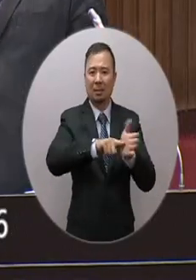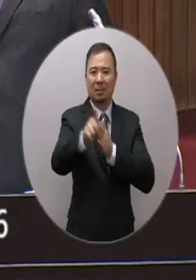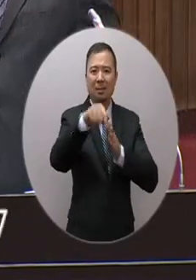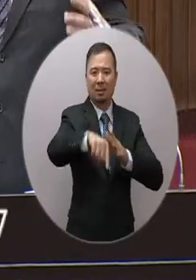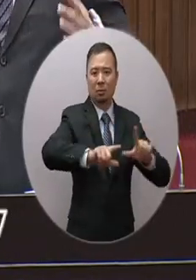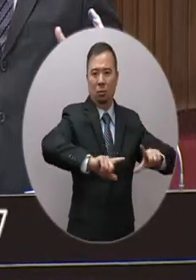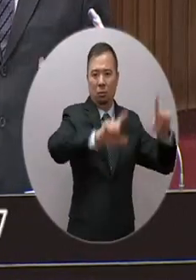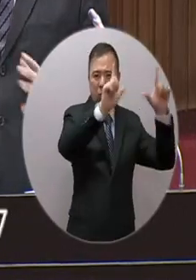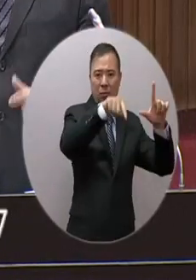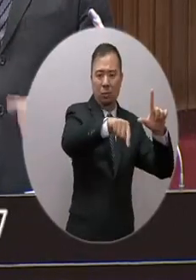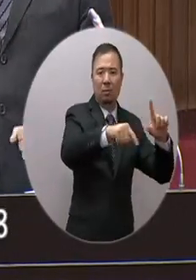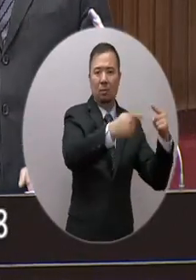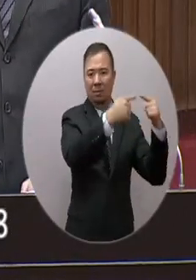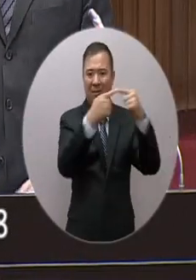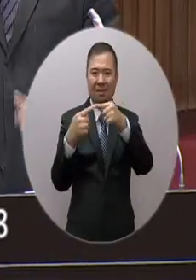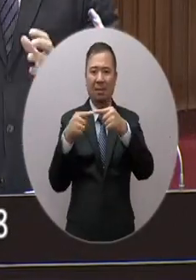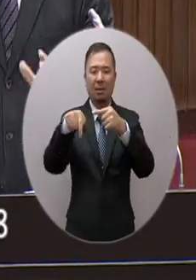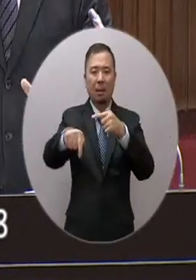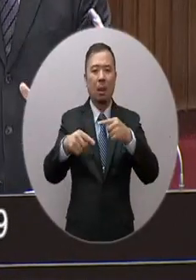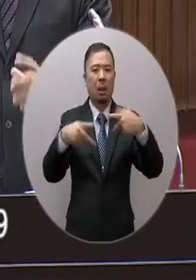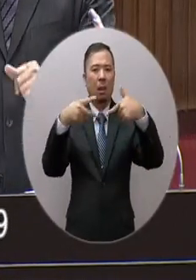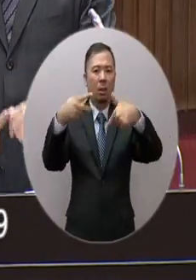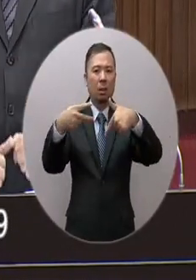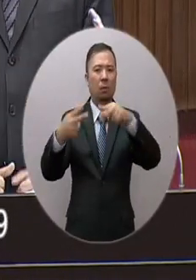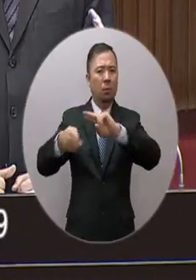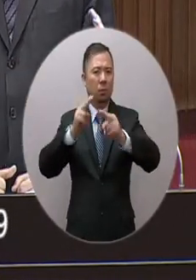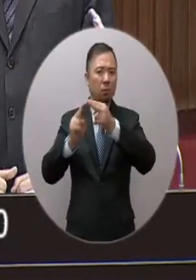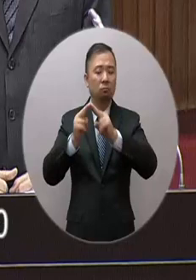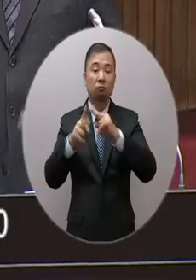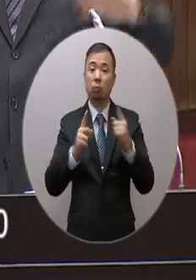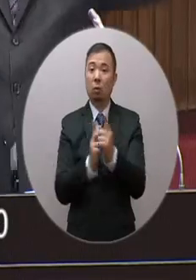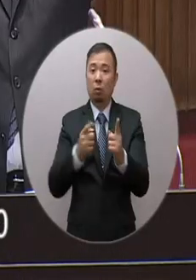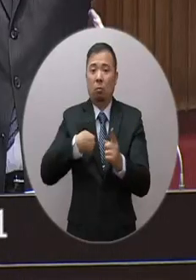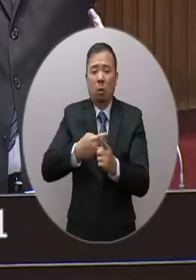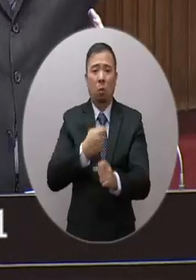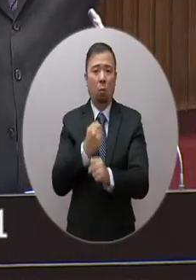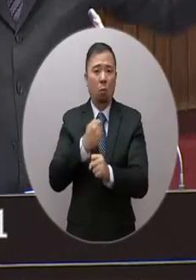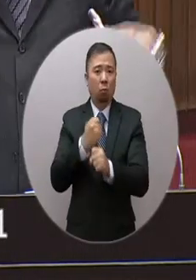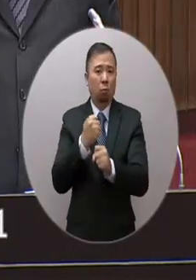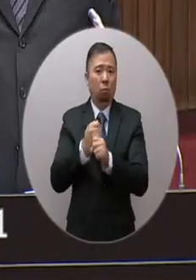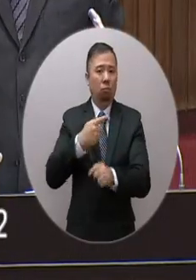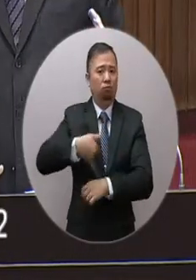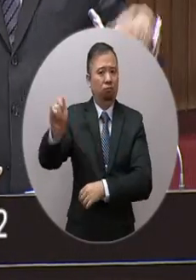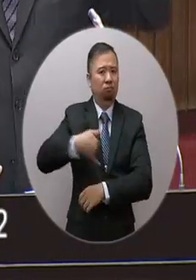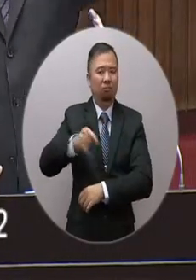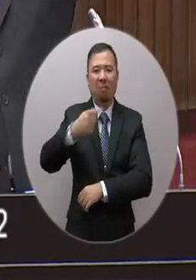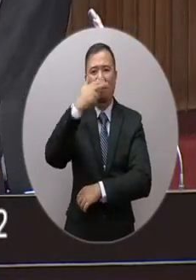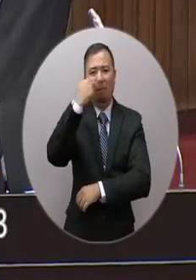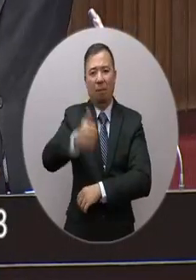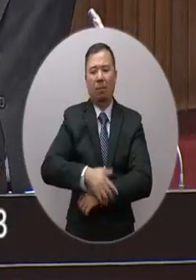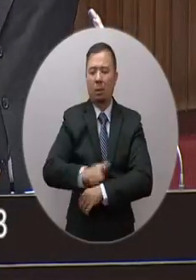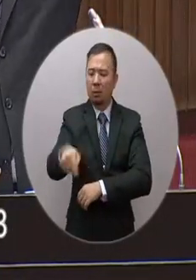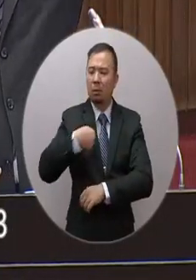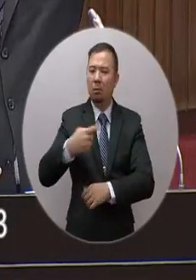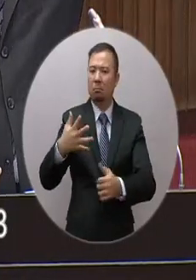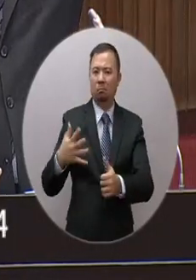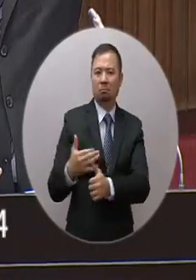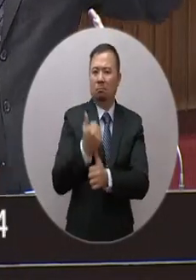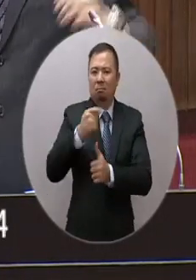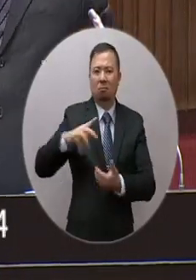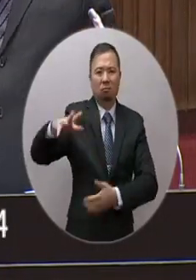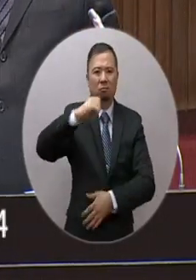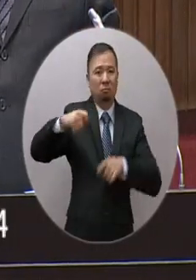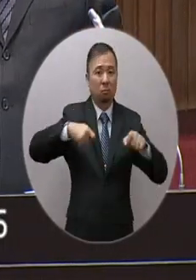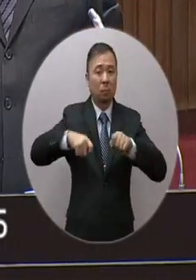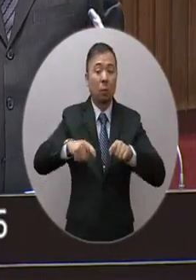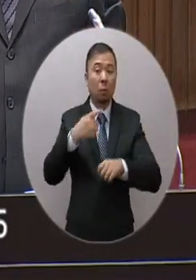遮，对我们真的很方便，上班族也很方便。为什么要去做整体的规划？好，那这边西侧袂行，